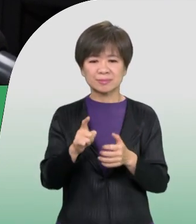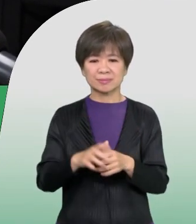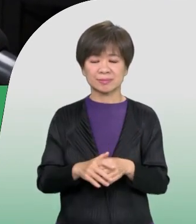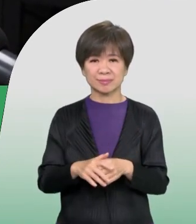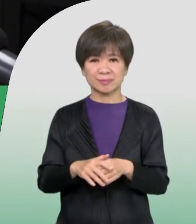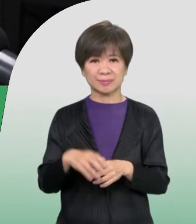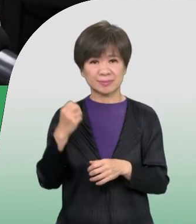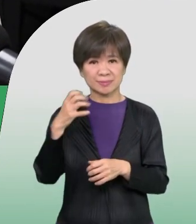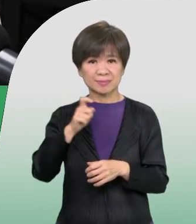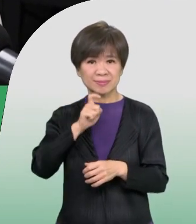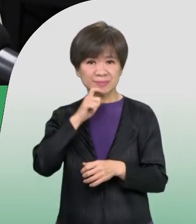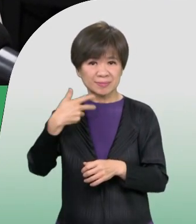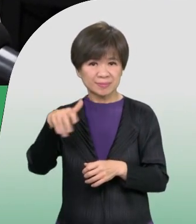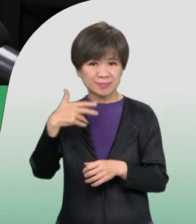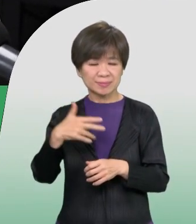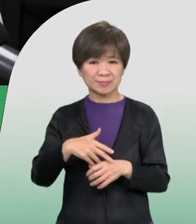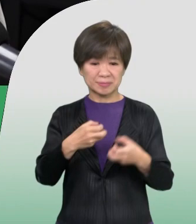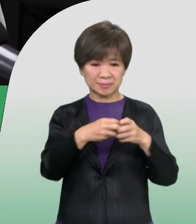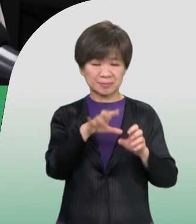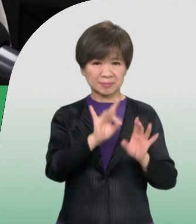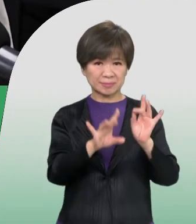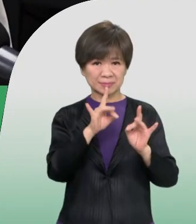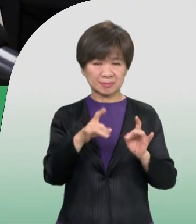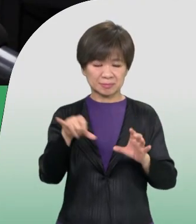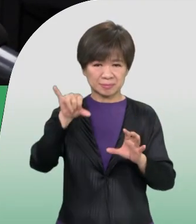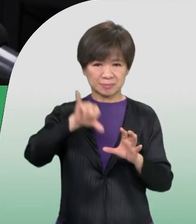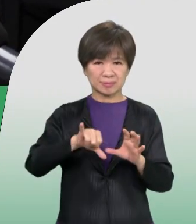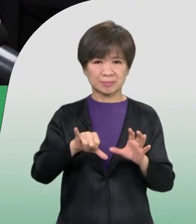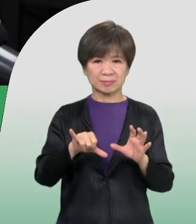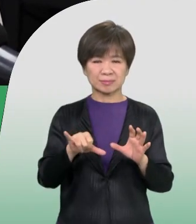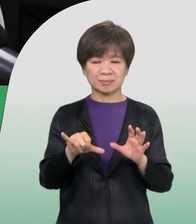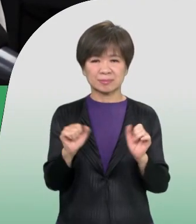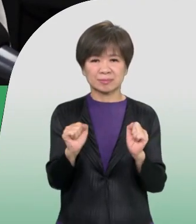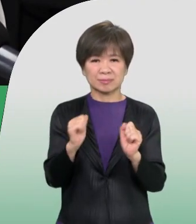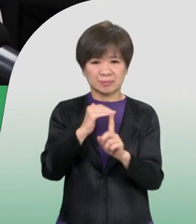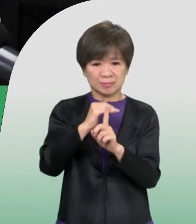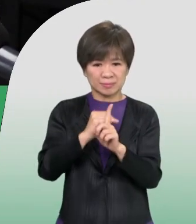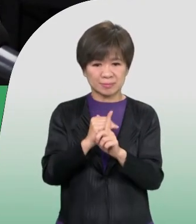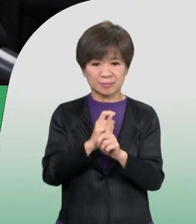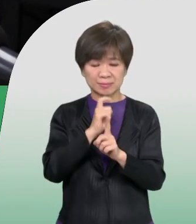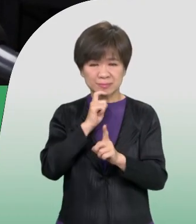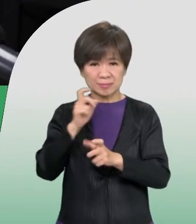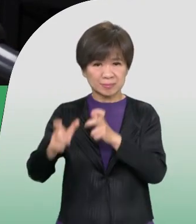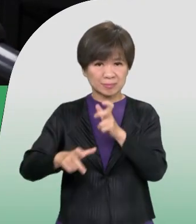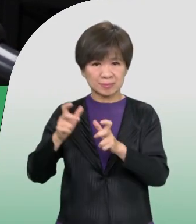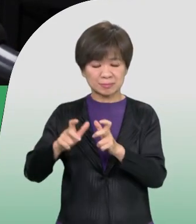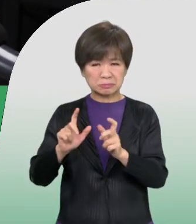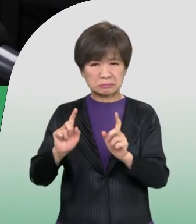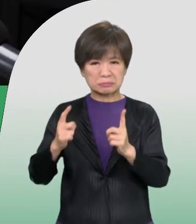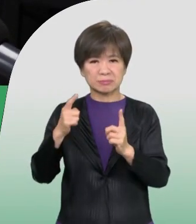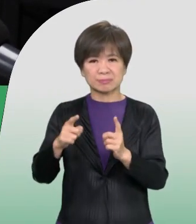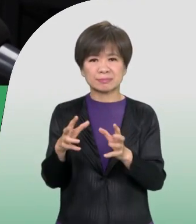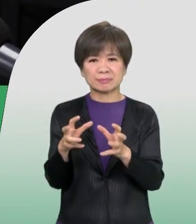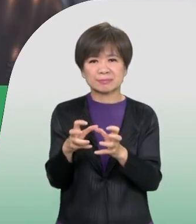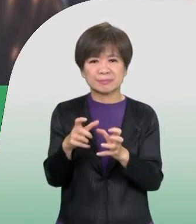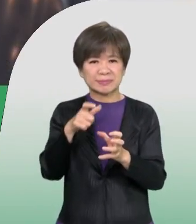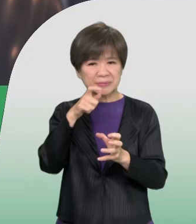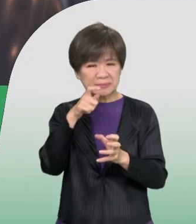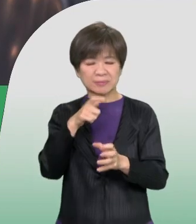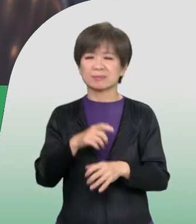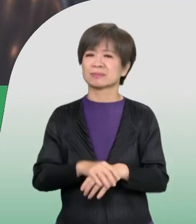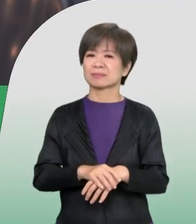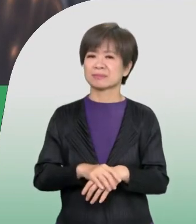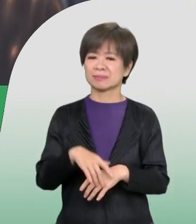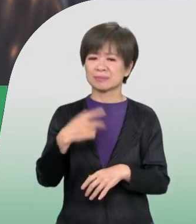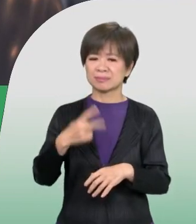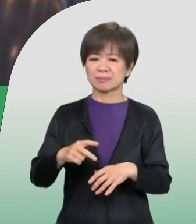奶油跟蛋液的时候可能温度会比较低一点，那奶油乳酪 会遇到奶油乳酪在结块的现象，那